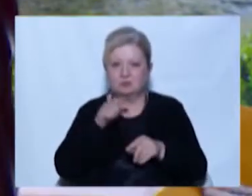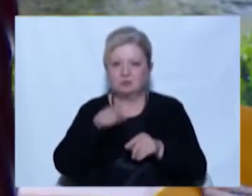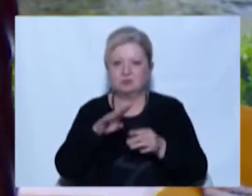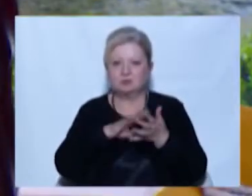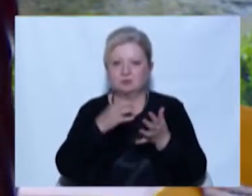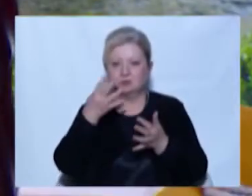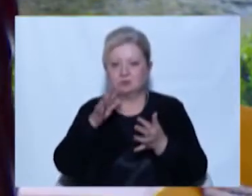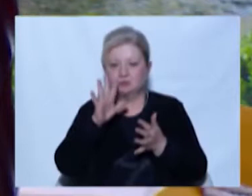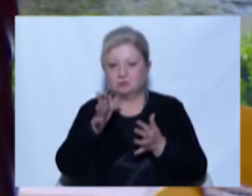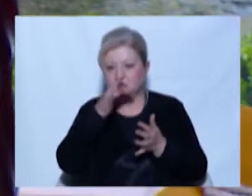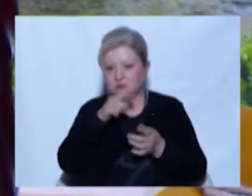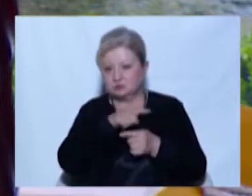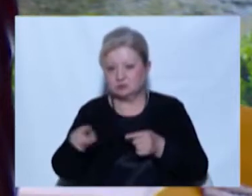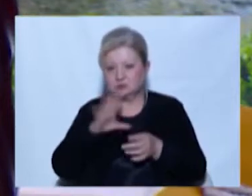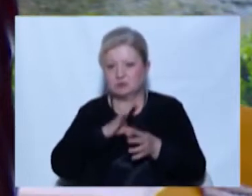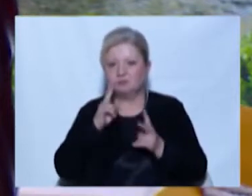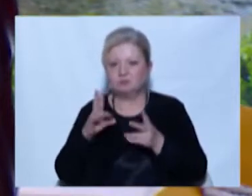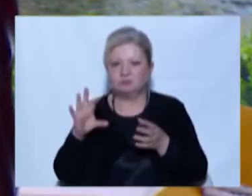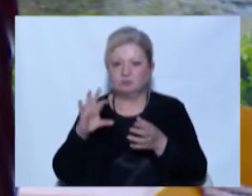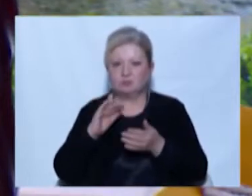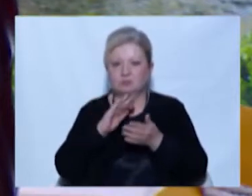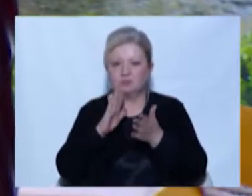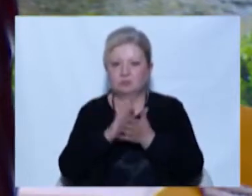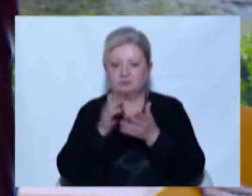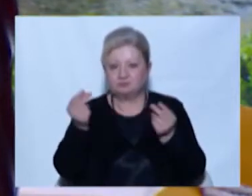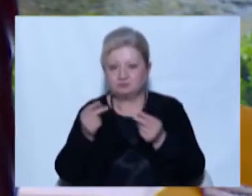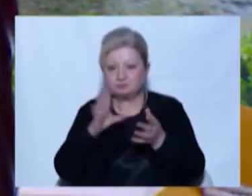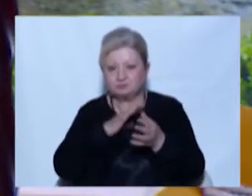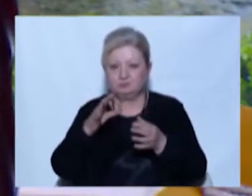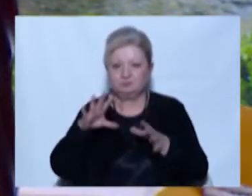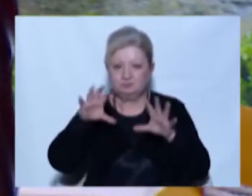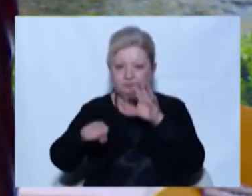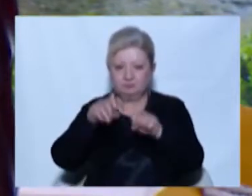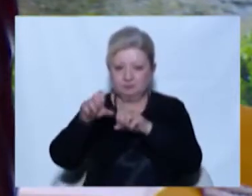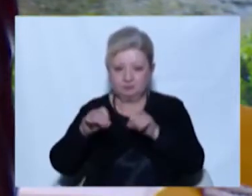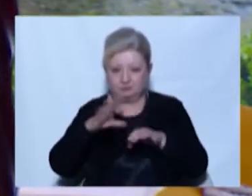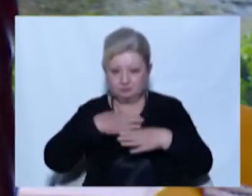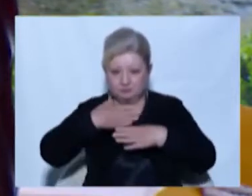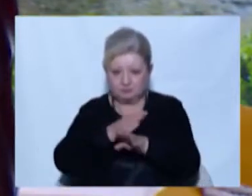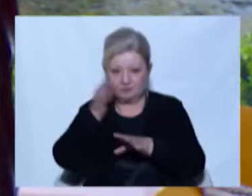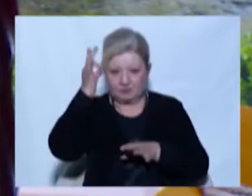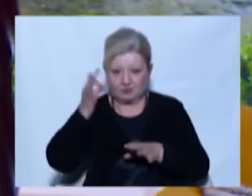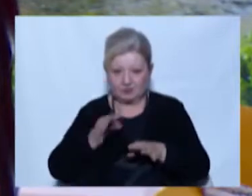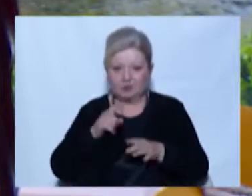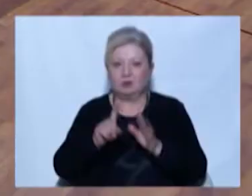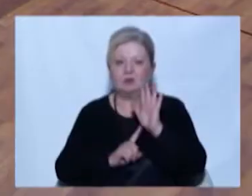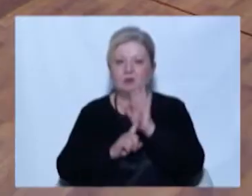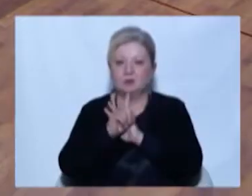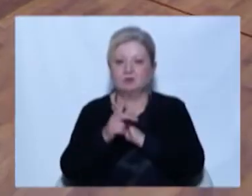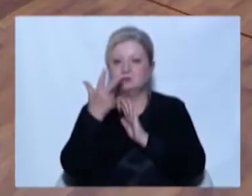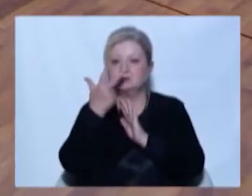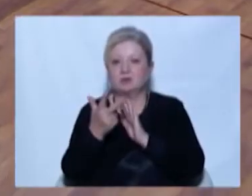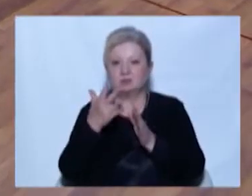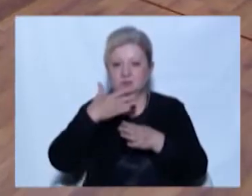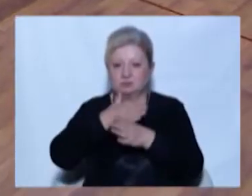როდესაც მოკავშირეებმა ოკუპირებული გერმანია საოკუპაციო ზონებად გაყვეს, თავიდან ის სამ საოკუპაციო